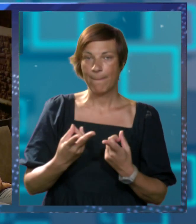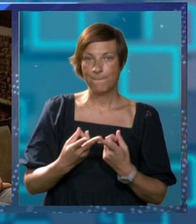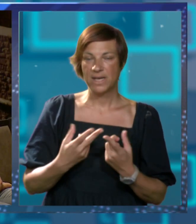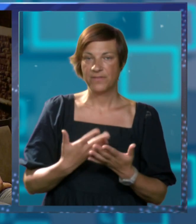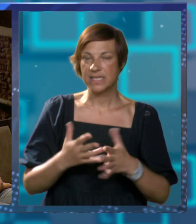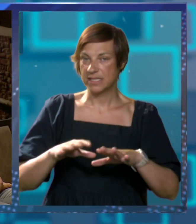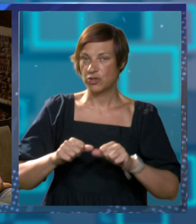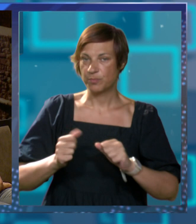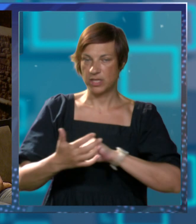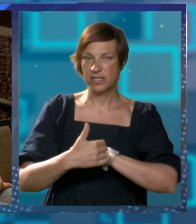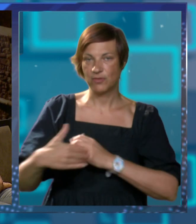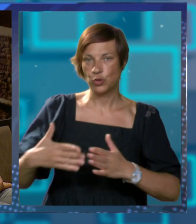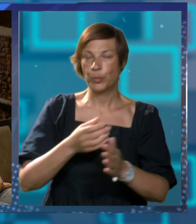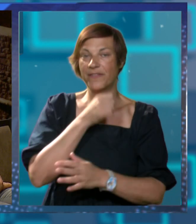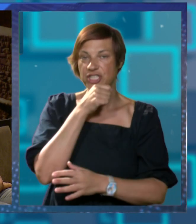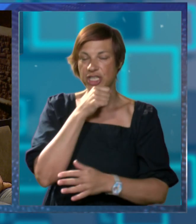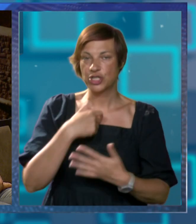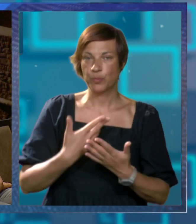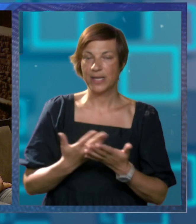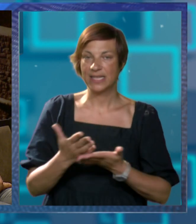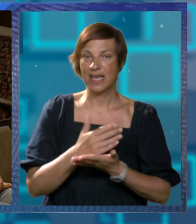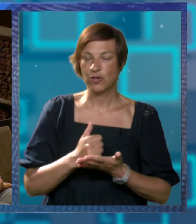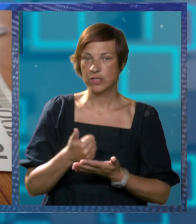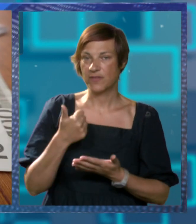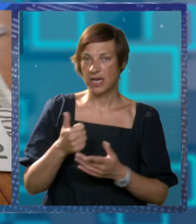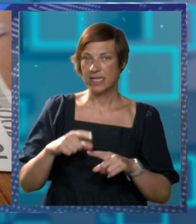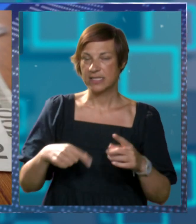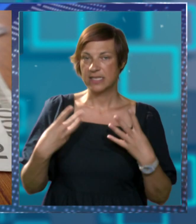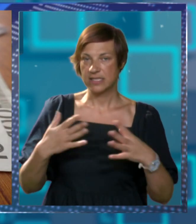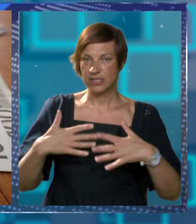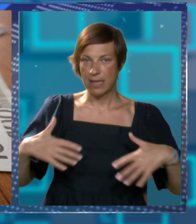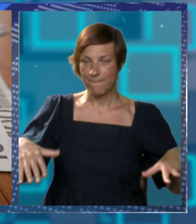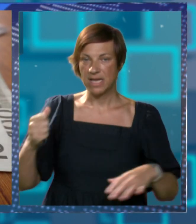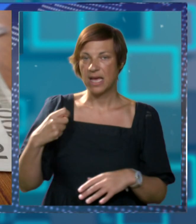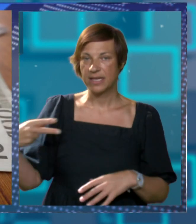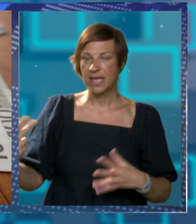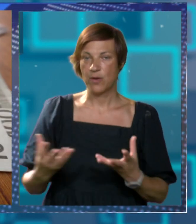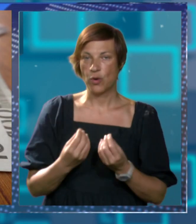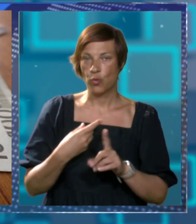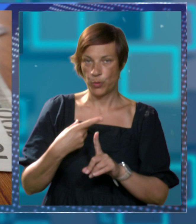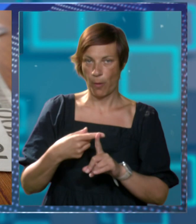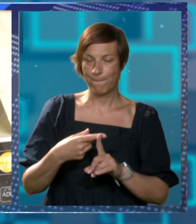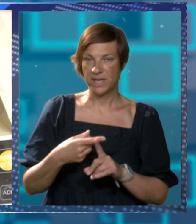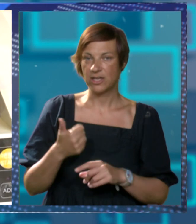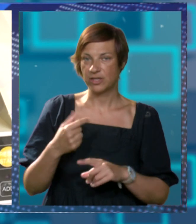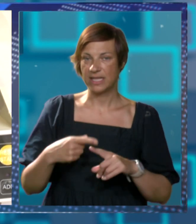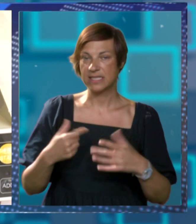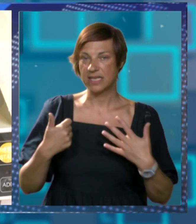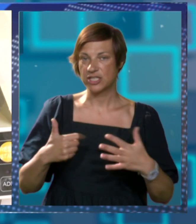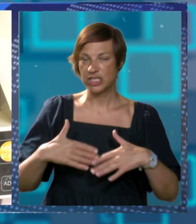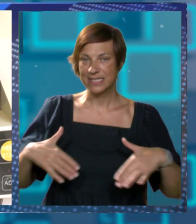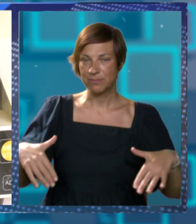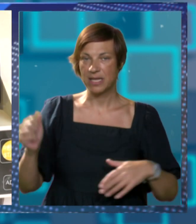vijest. Gospodarstvo Dubrovačko-neretvanske županije tako je ostvarilo 1,8 milijardi eura ukupnog prihoda te